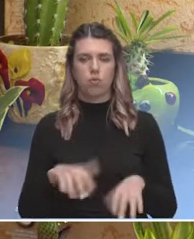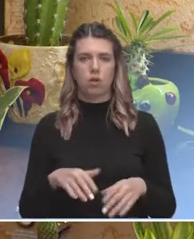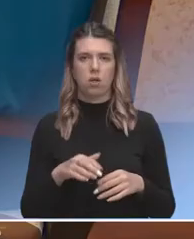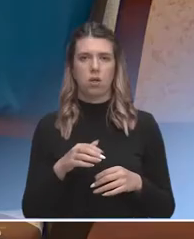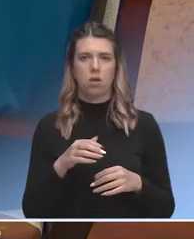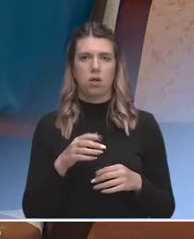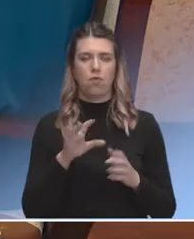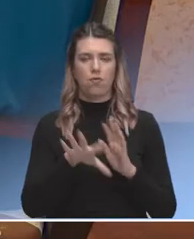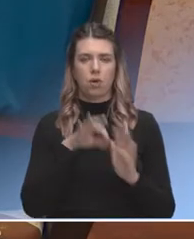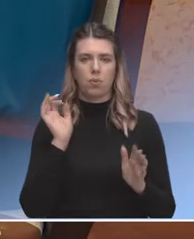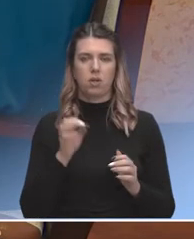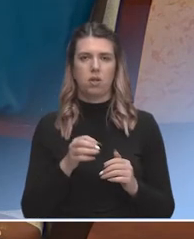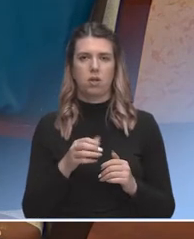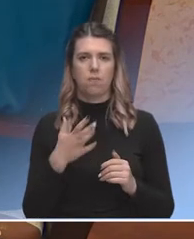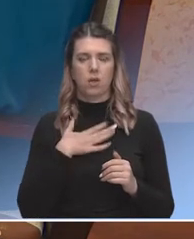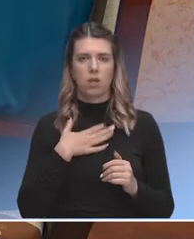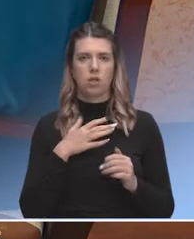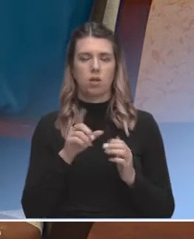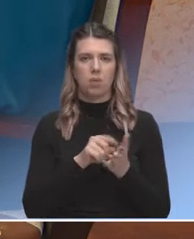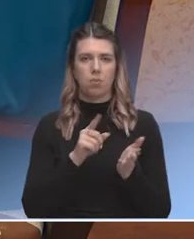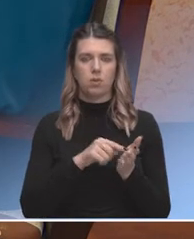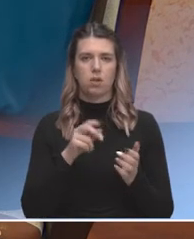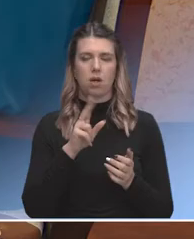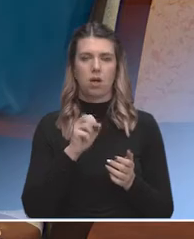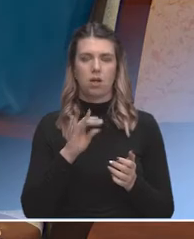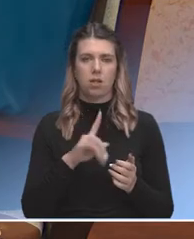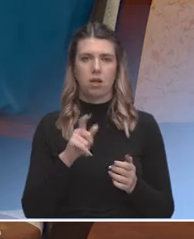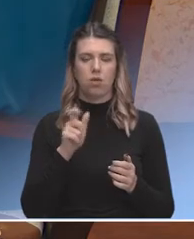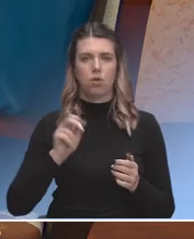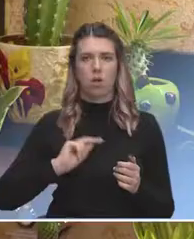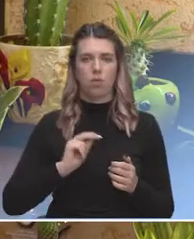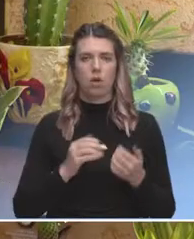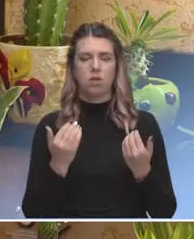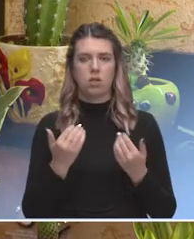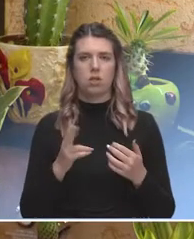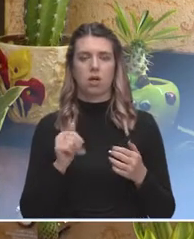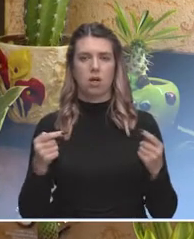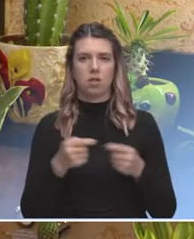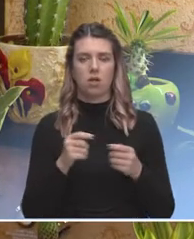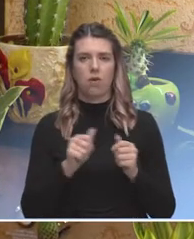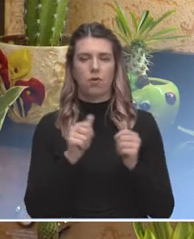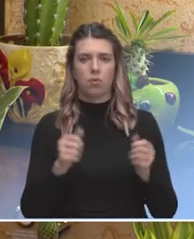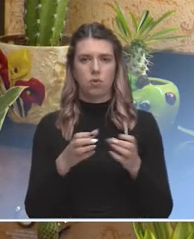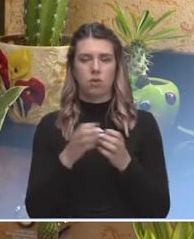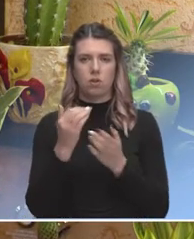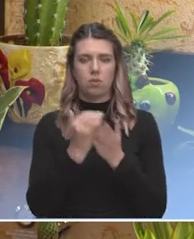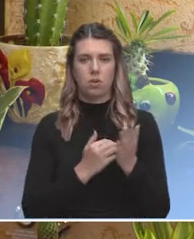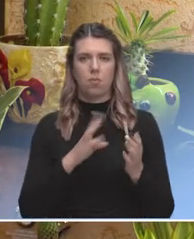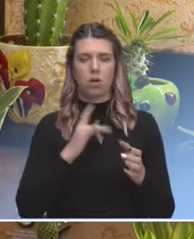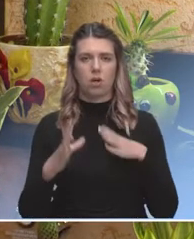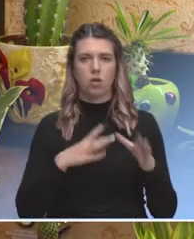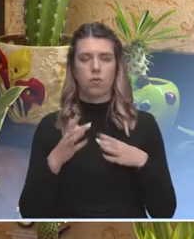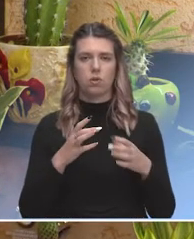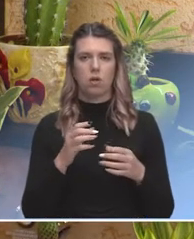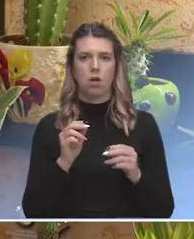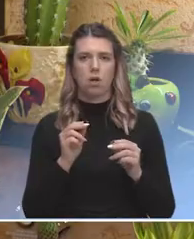уже подобраны наши переписные кадры. Сейчас как раз формируются списки, мы